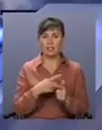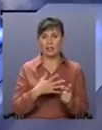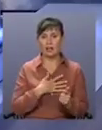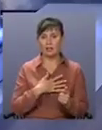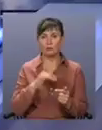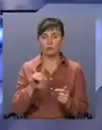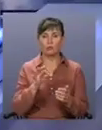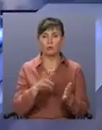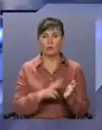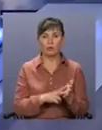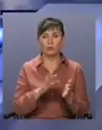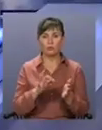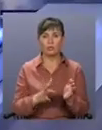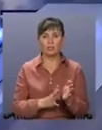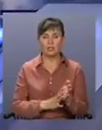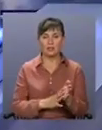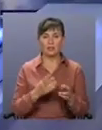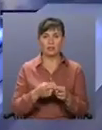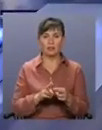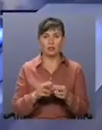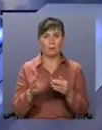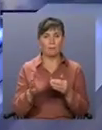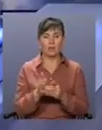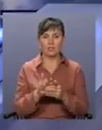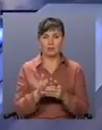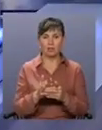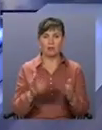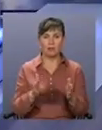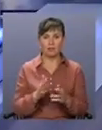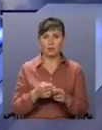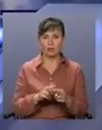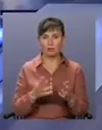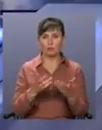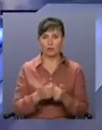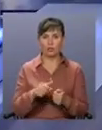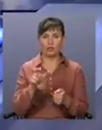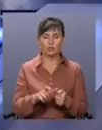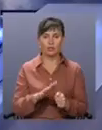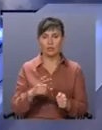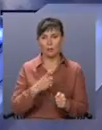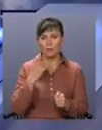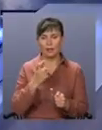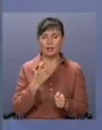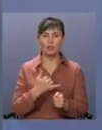у них 0,8-0,9. Это максимальный порог, минимальный порог, при котором считается человек не пьяный.